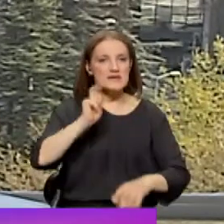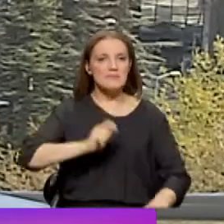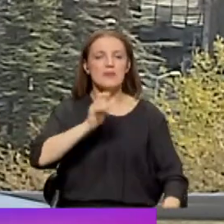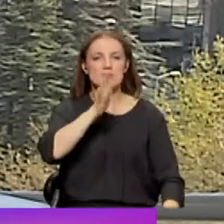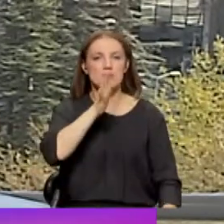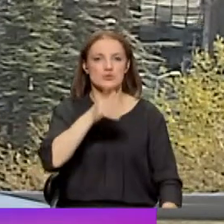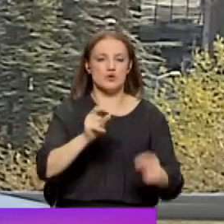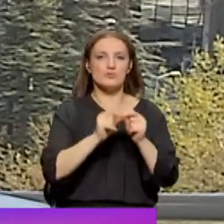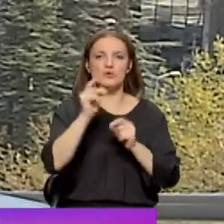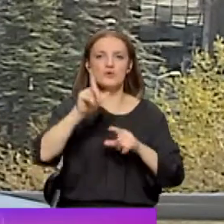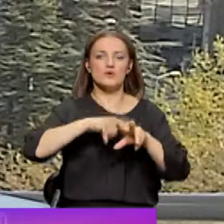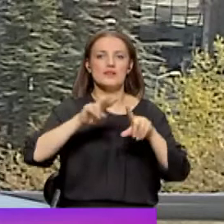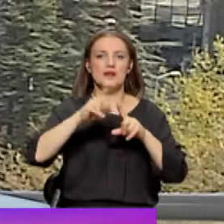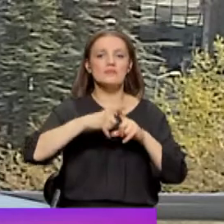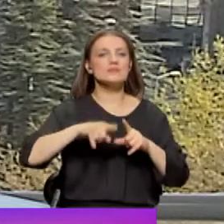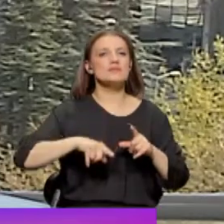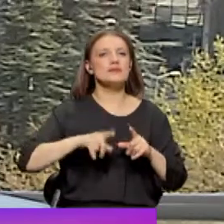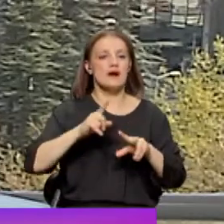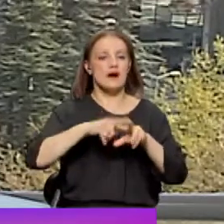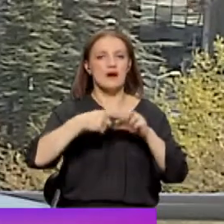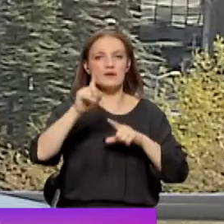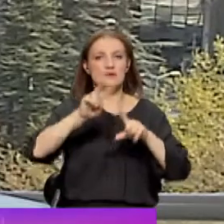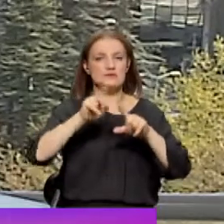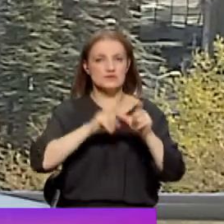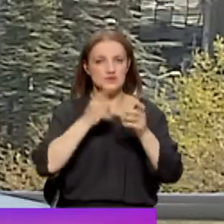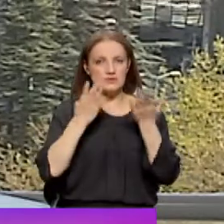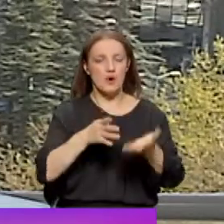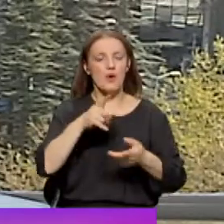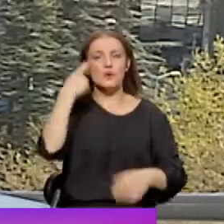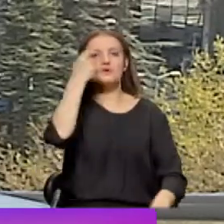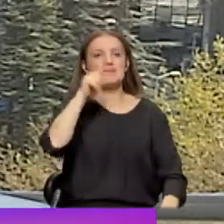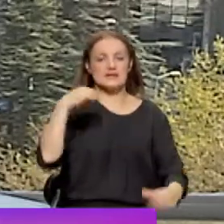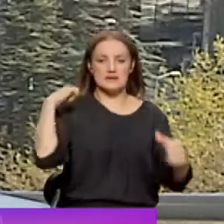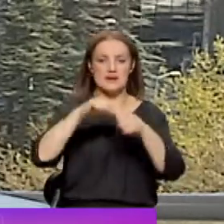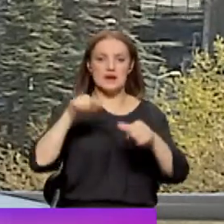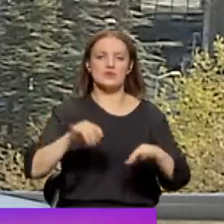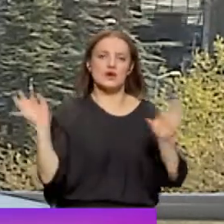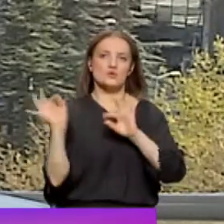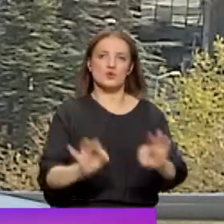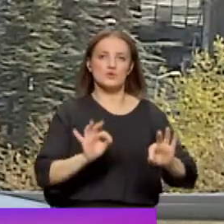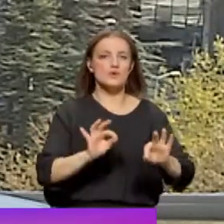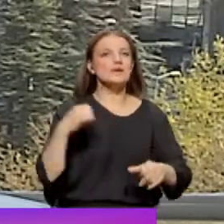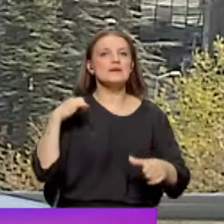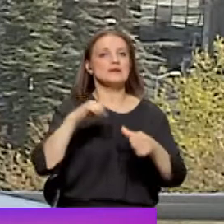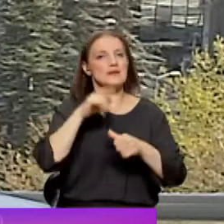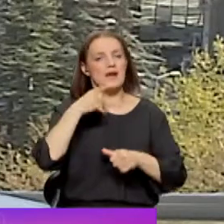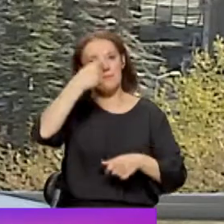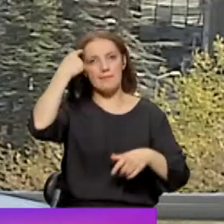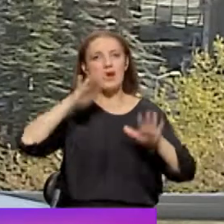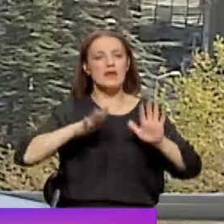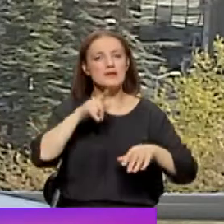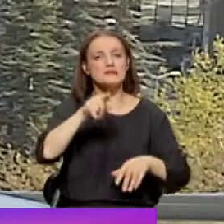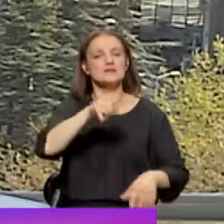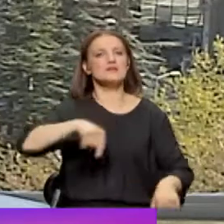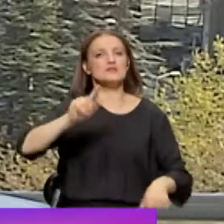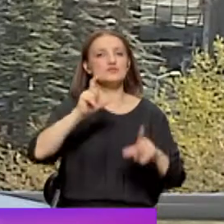diyor Bülent Arınç. Gündem içinde kaybolmuştu o başlık. O yüzden bir daha buraya geri döndük ve yine belki de siz